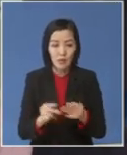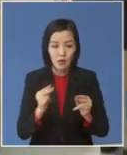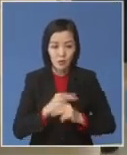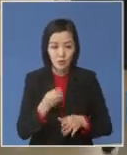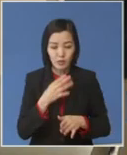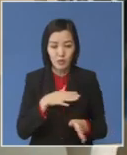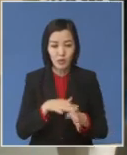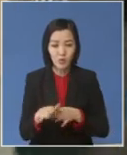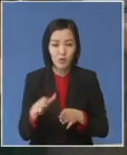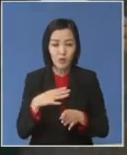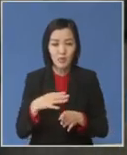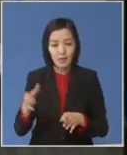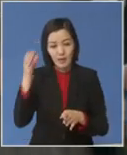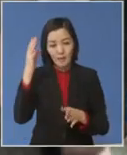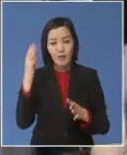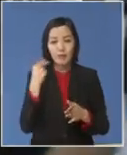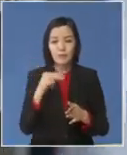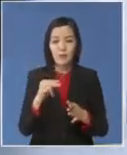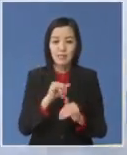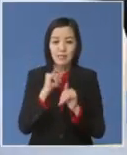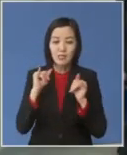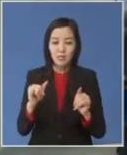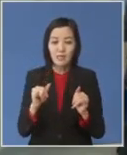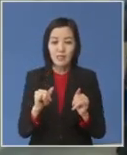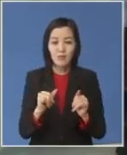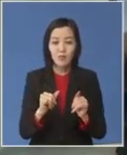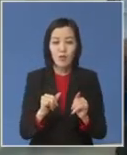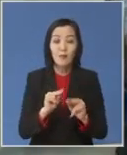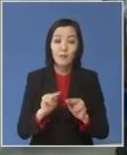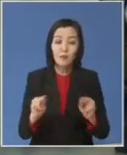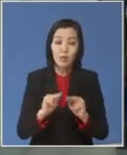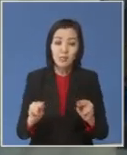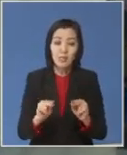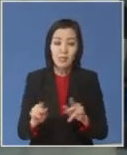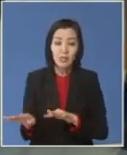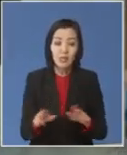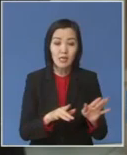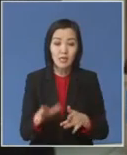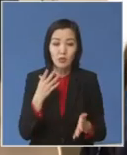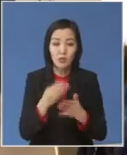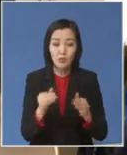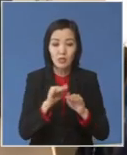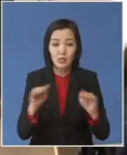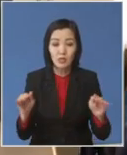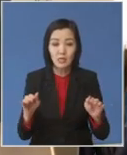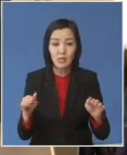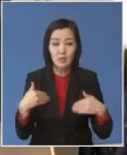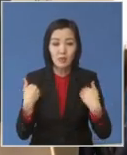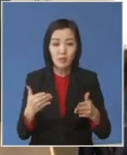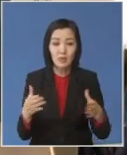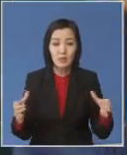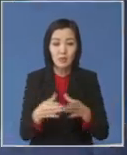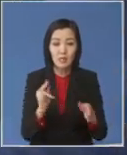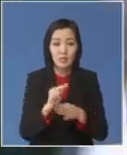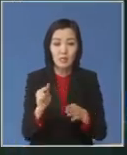орындап шықты. Білім сапасын жақсартуда жан жақты ізденіспен жүрген Қарасай ауданының ұстаздары да шара аясында өз деңгейлерін көрсетті. Тренингтерге